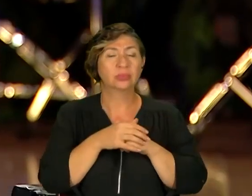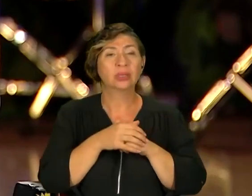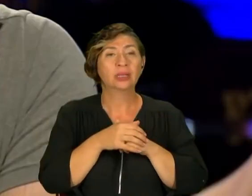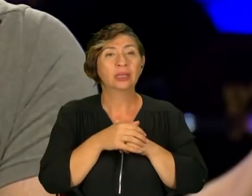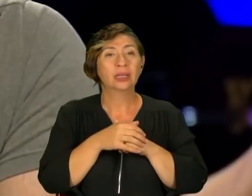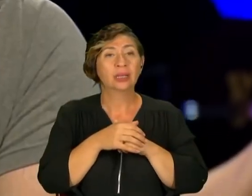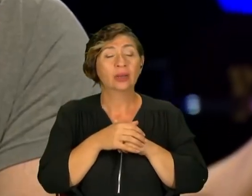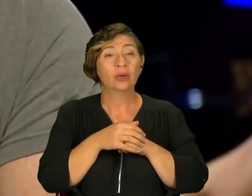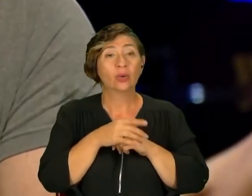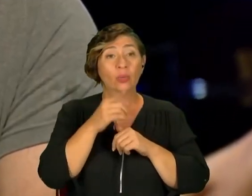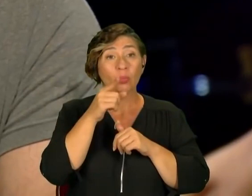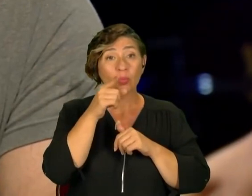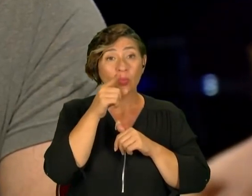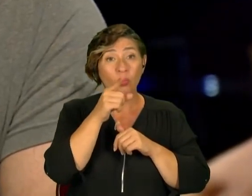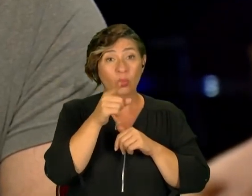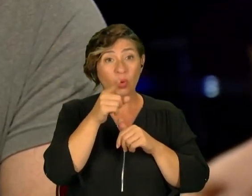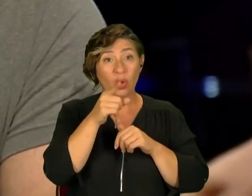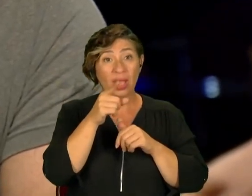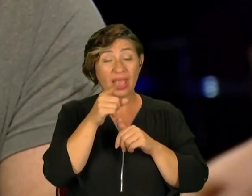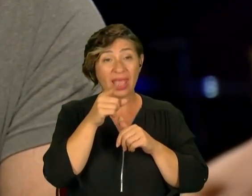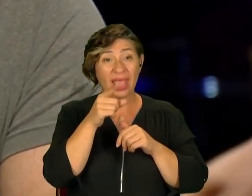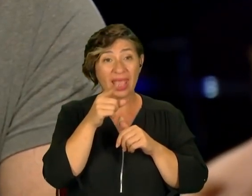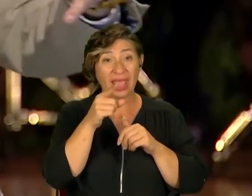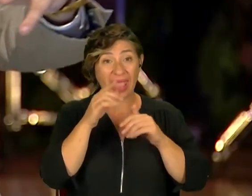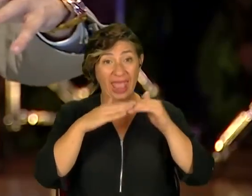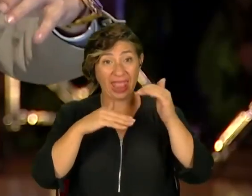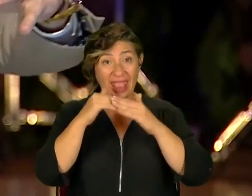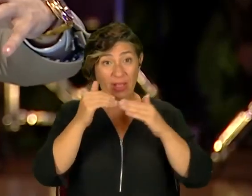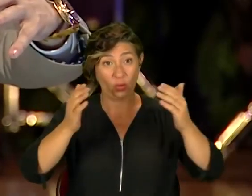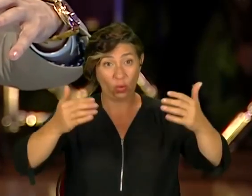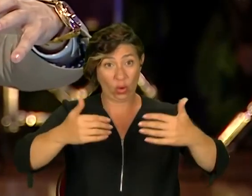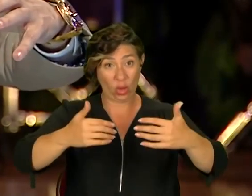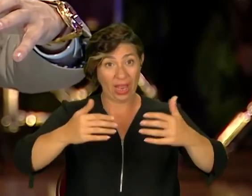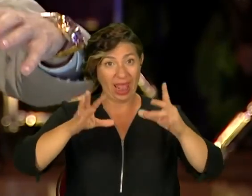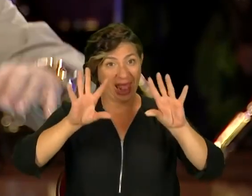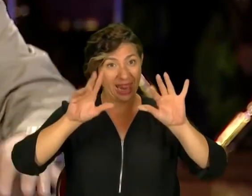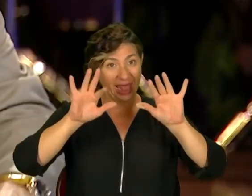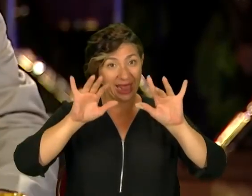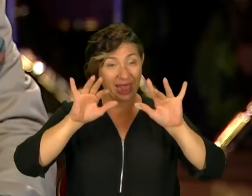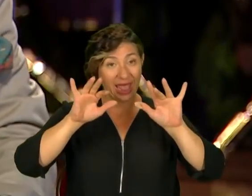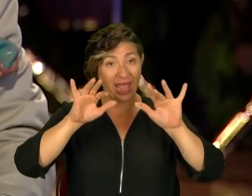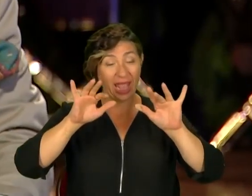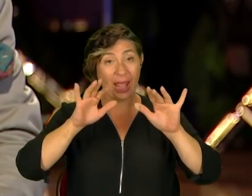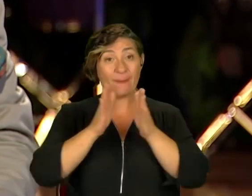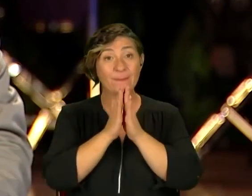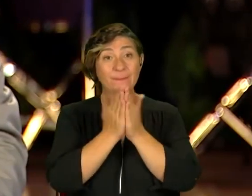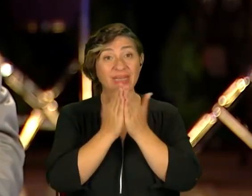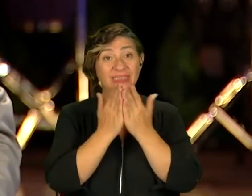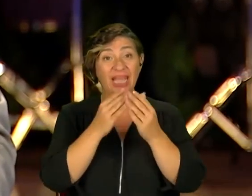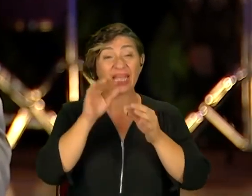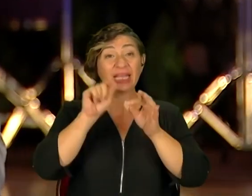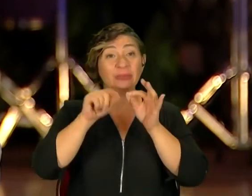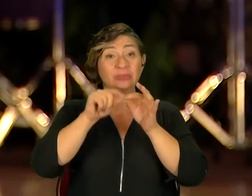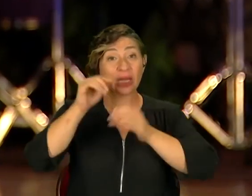Bu adam, bu enstrümanlarıyla, bu kollarıyla, bu elleriyle Mersin'den